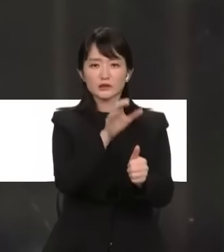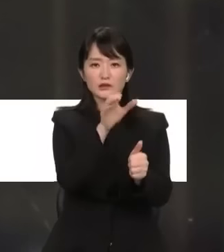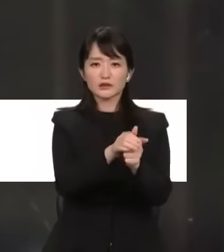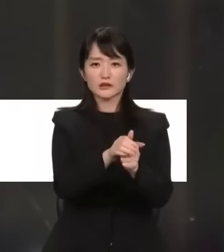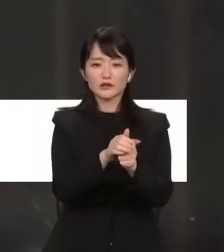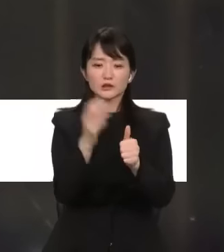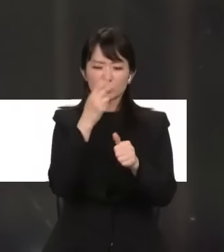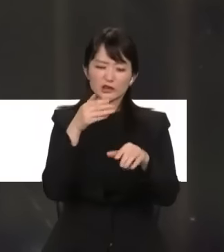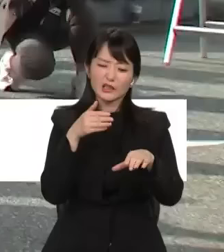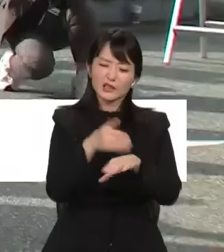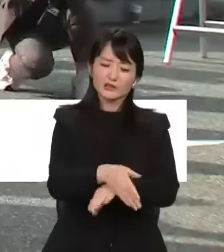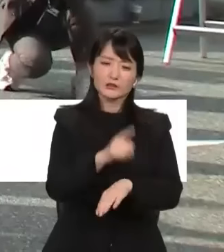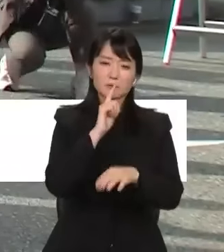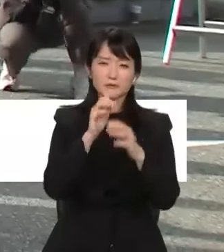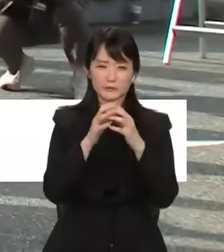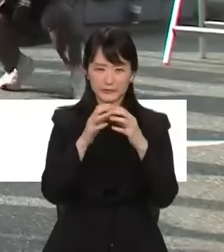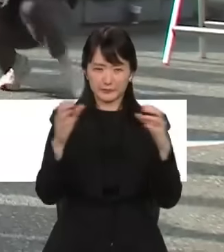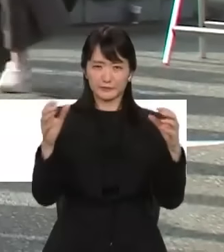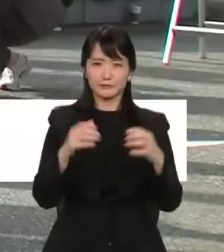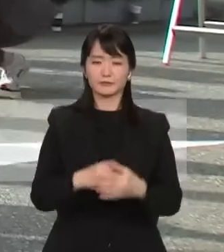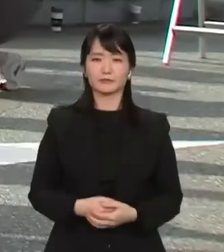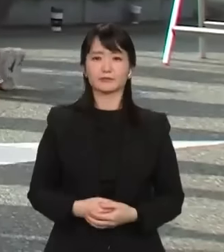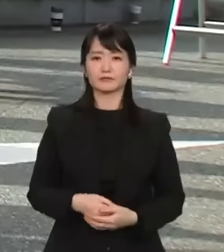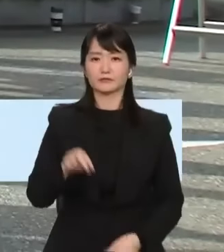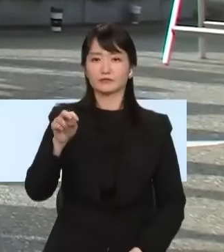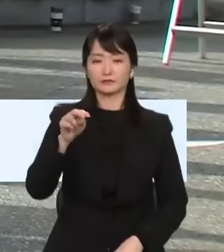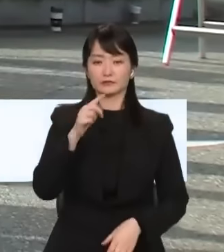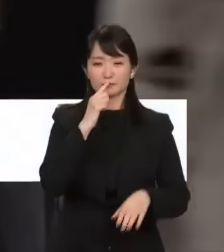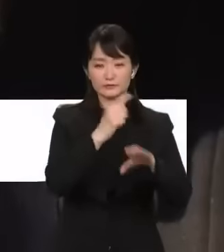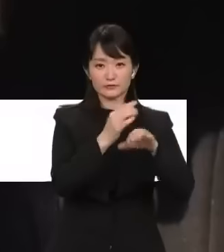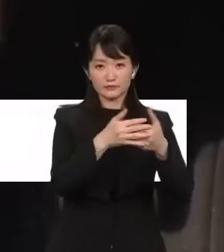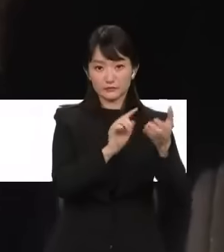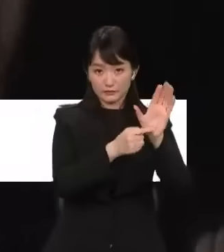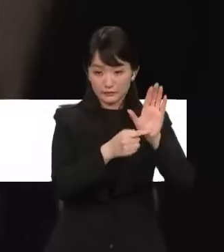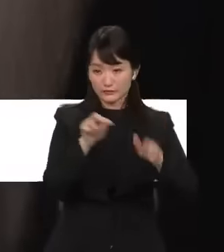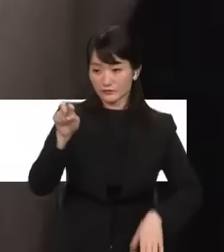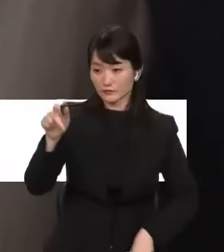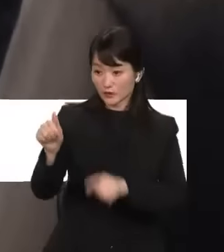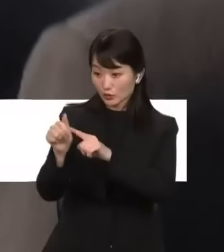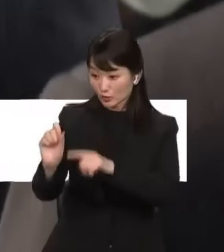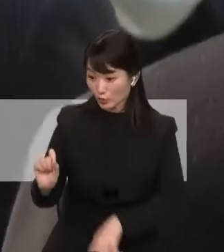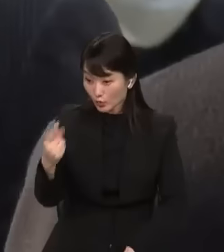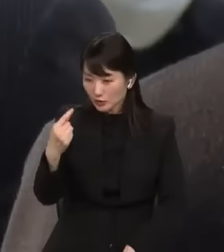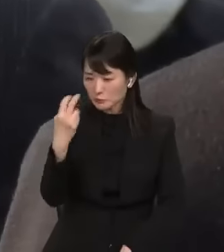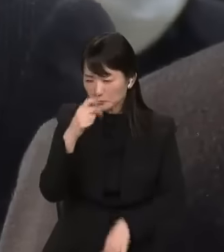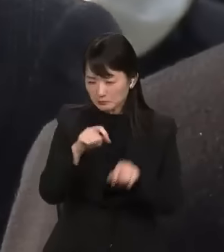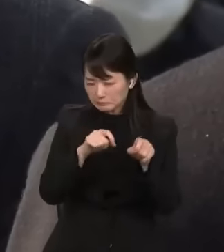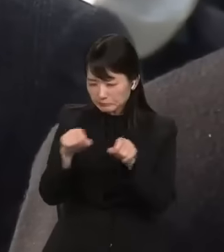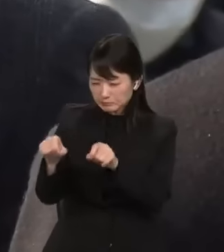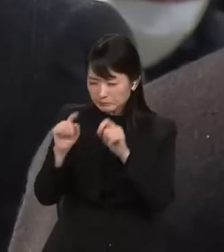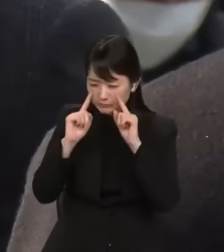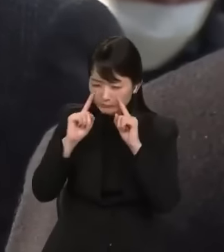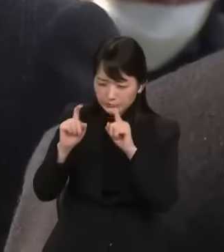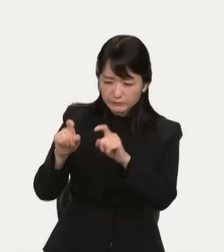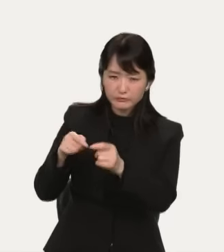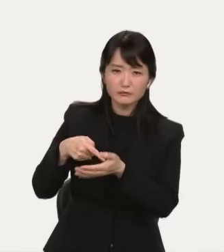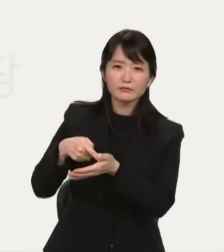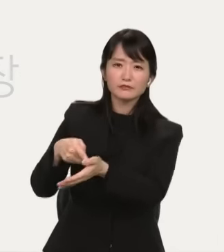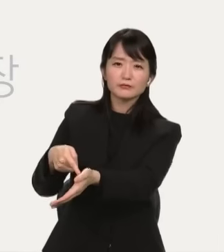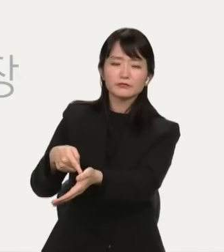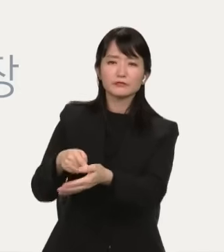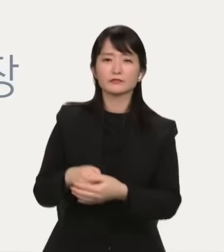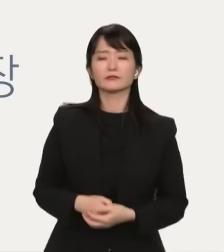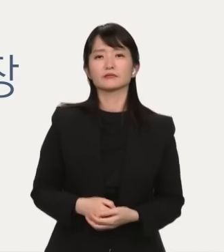논란이 불거졌습니다. 민주당은 명 씨 때문에 수사가 지연된 게 아니냐는 의혹을 제기했습니다. 이에 대해